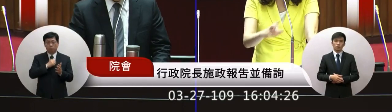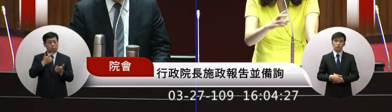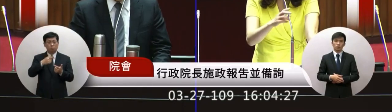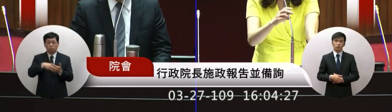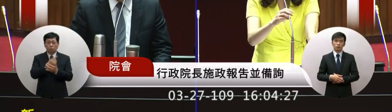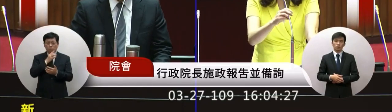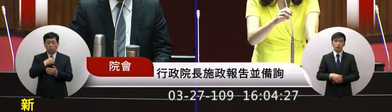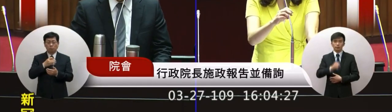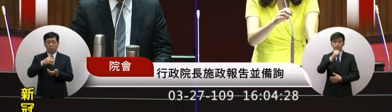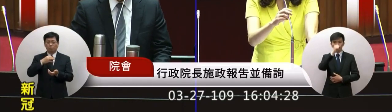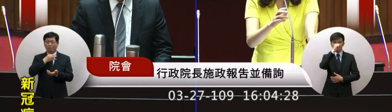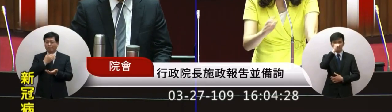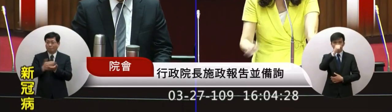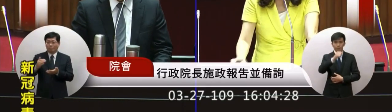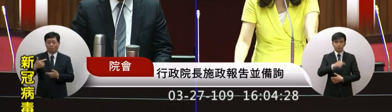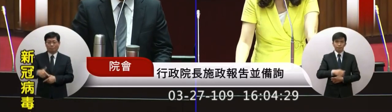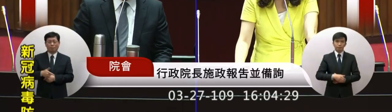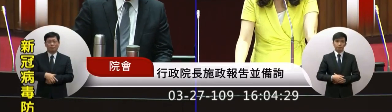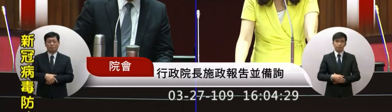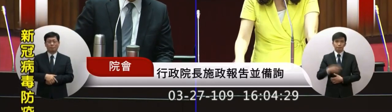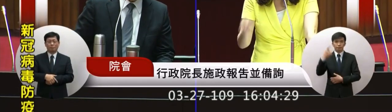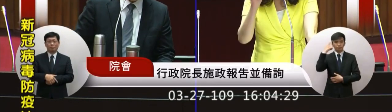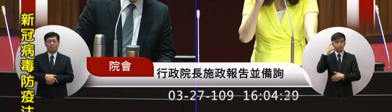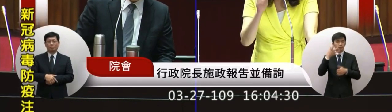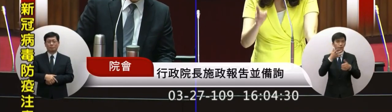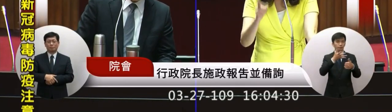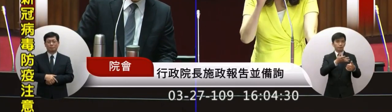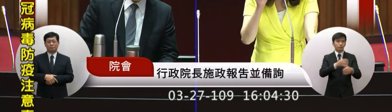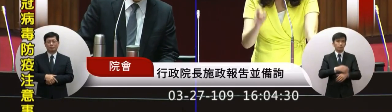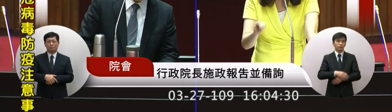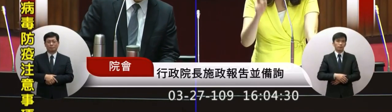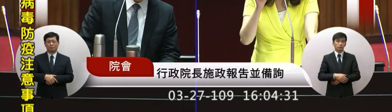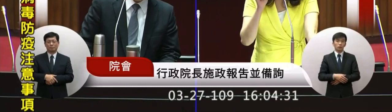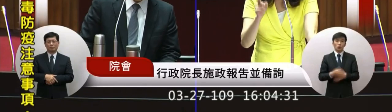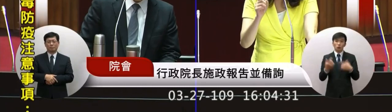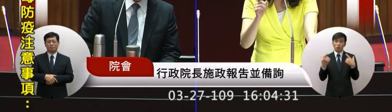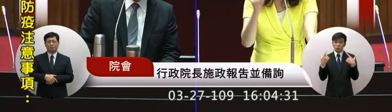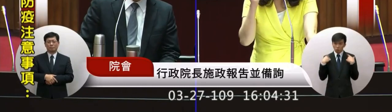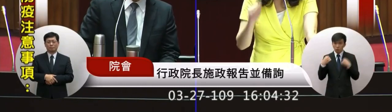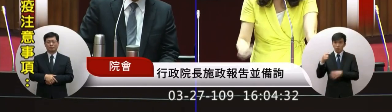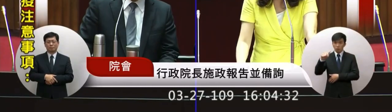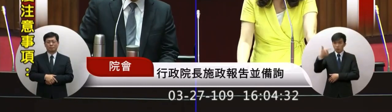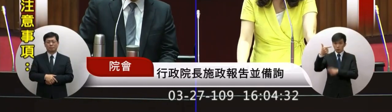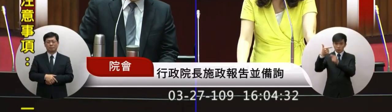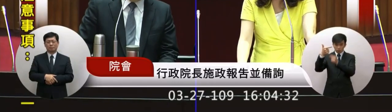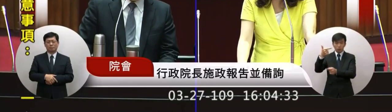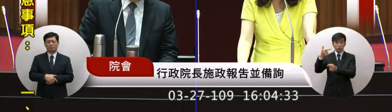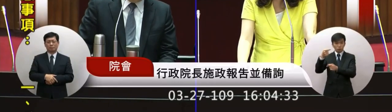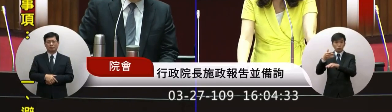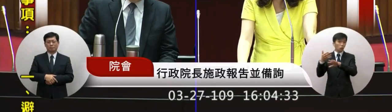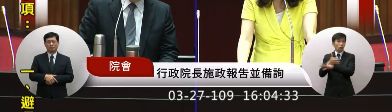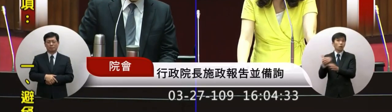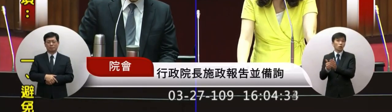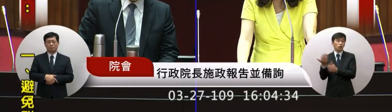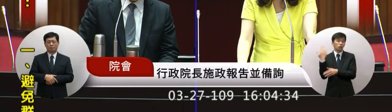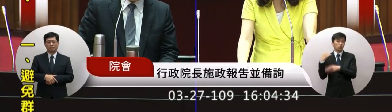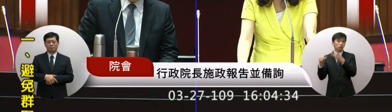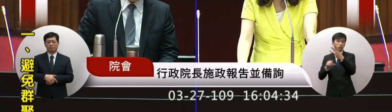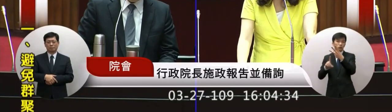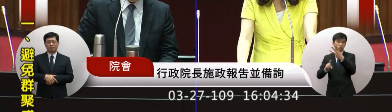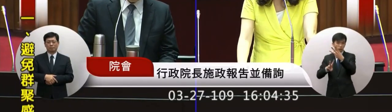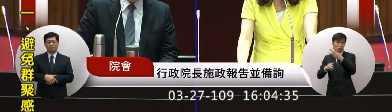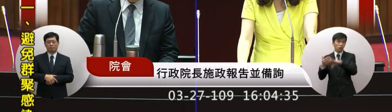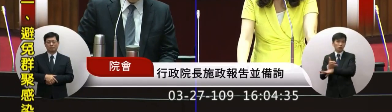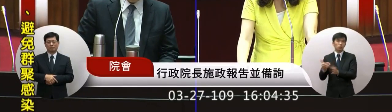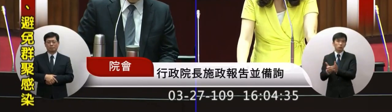是纾困。 那我现在请问一下，就原本那600亿通过，我们通过的13号通过的哈600亿